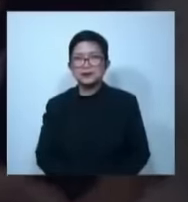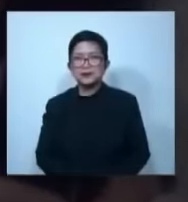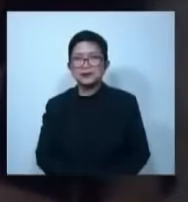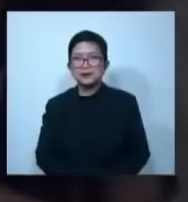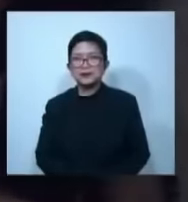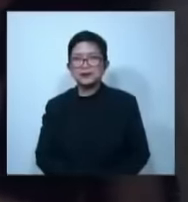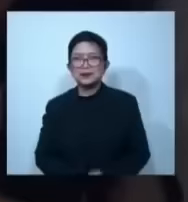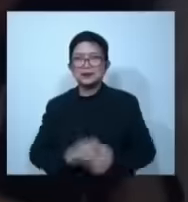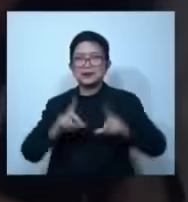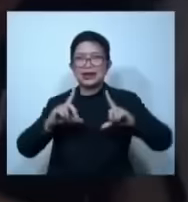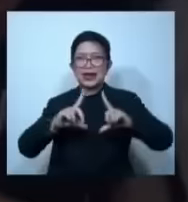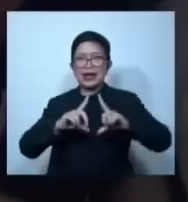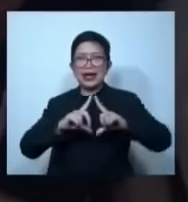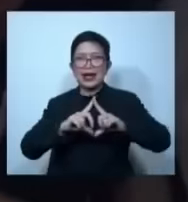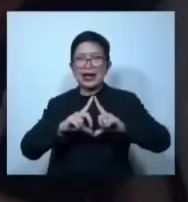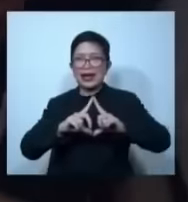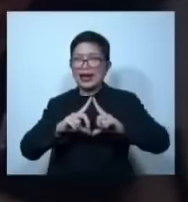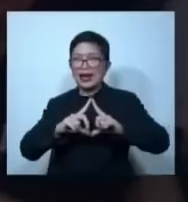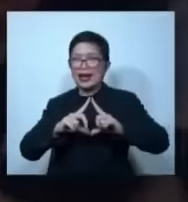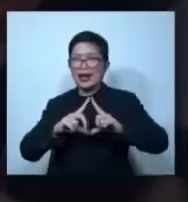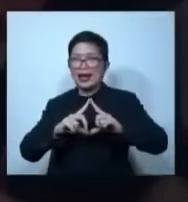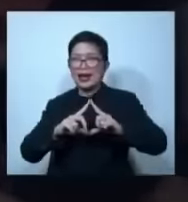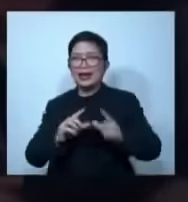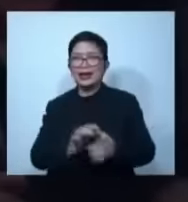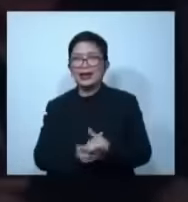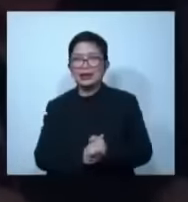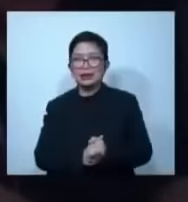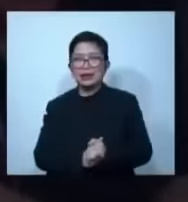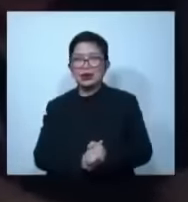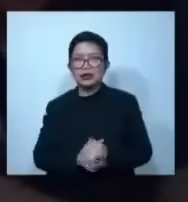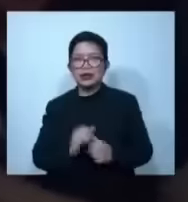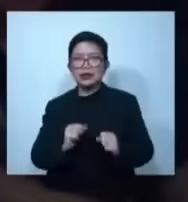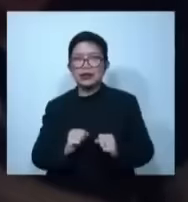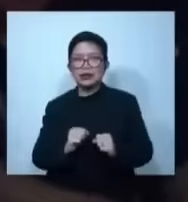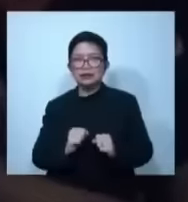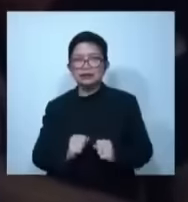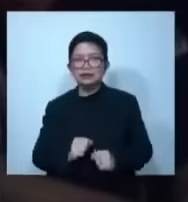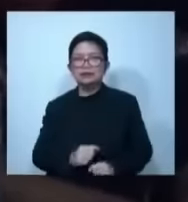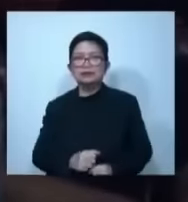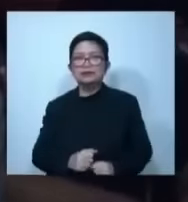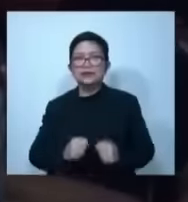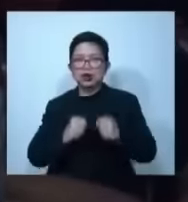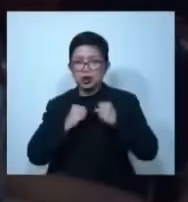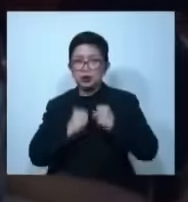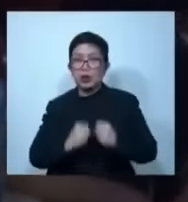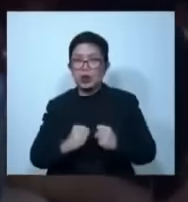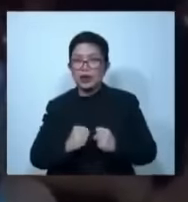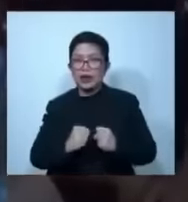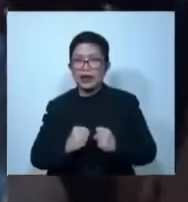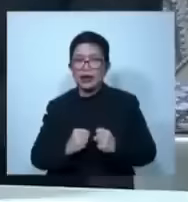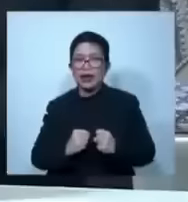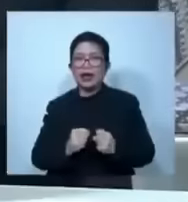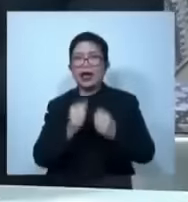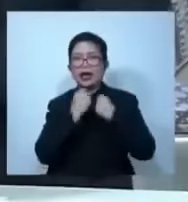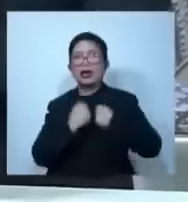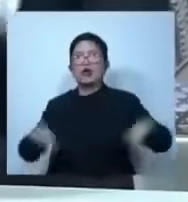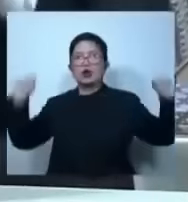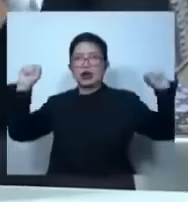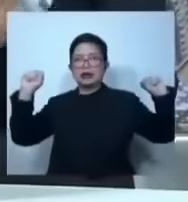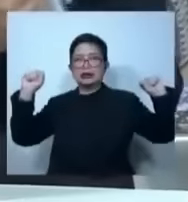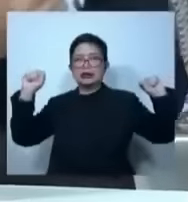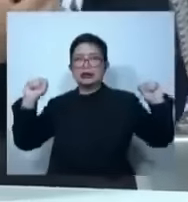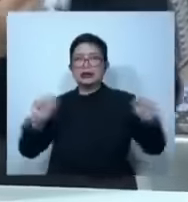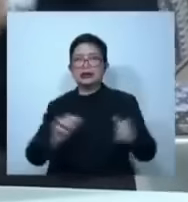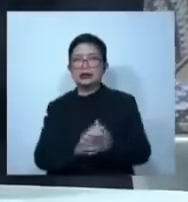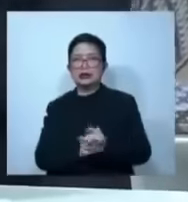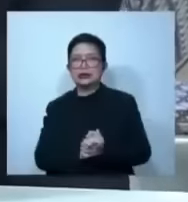Hurufnya ya. Adalah A. Penguatan demokrasi dengan amplop A. Baik,